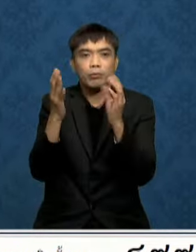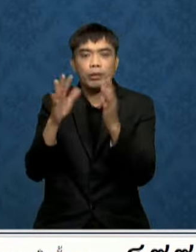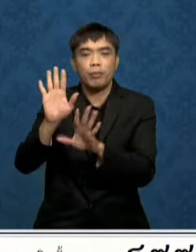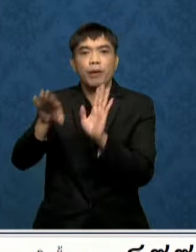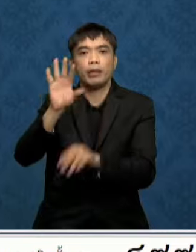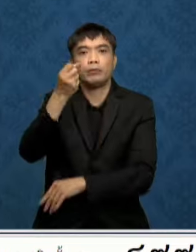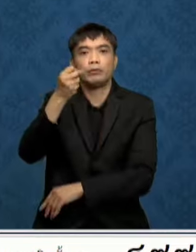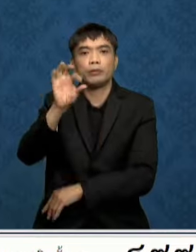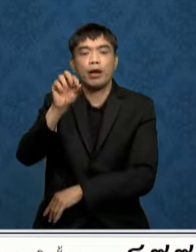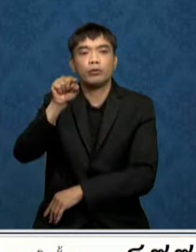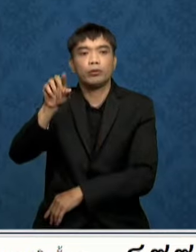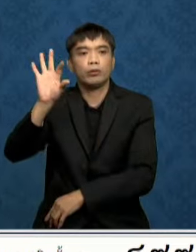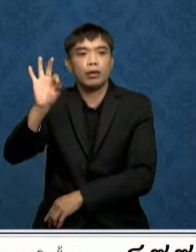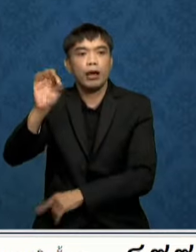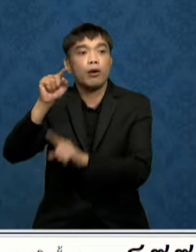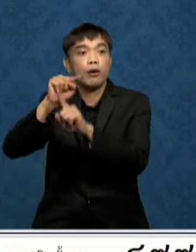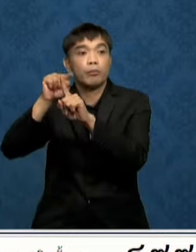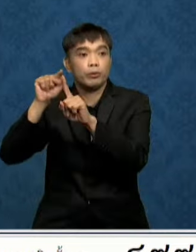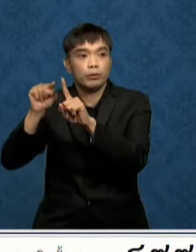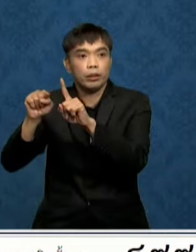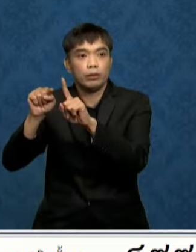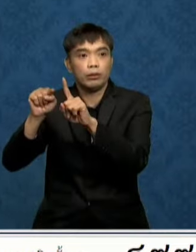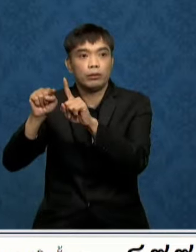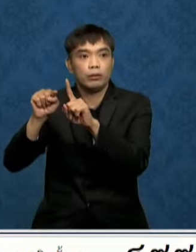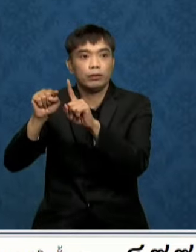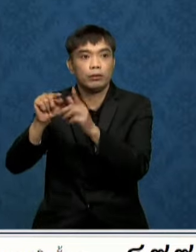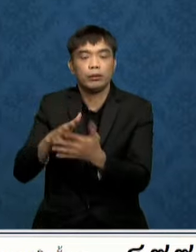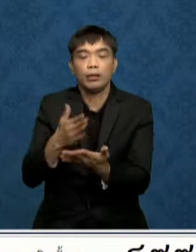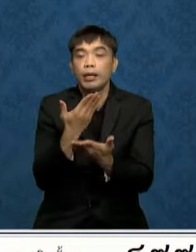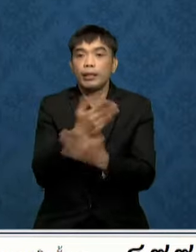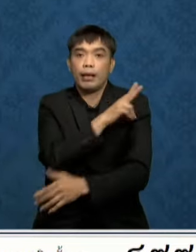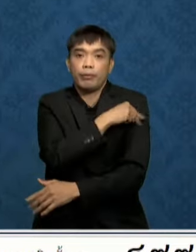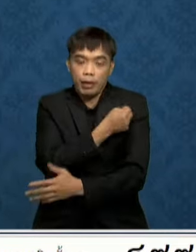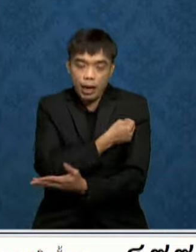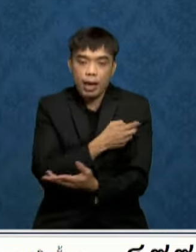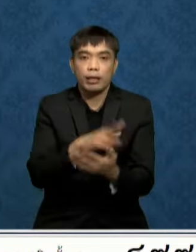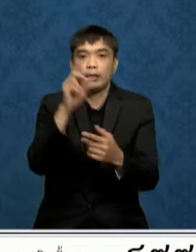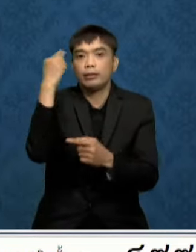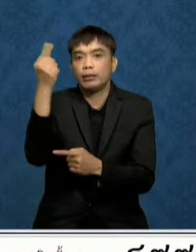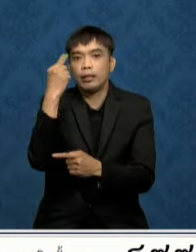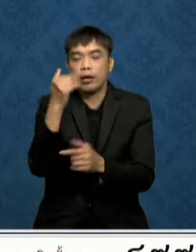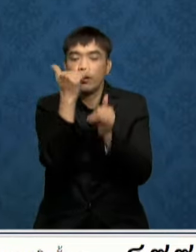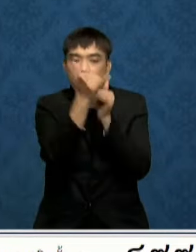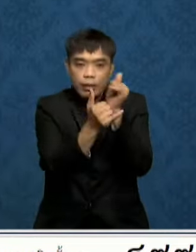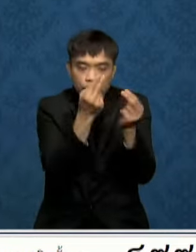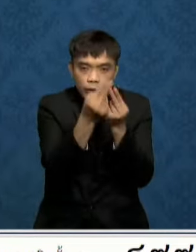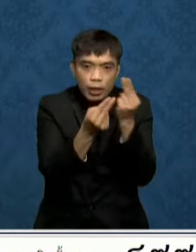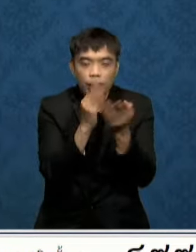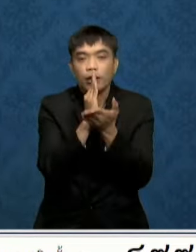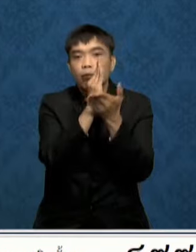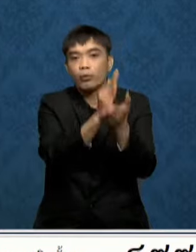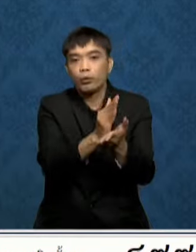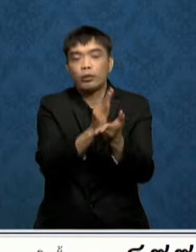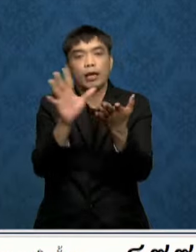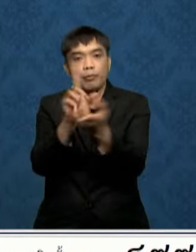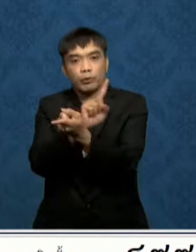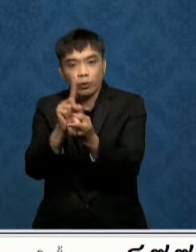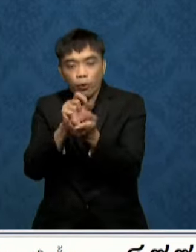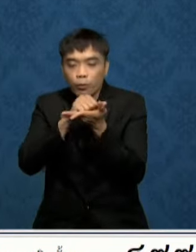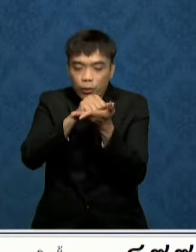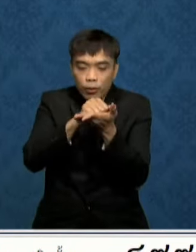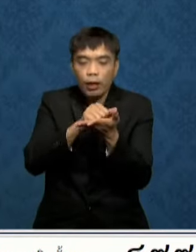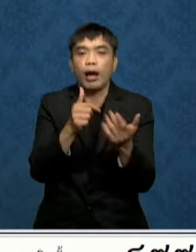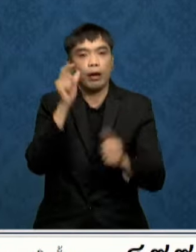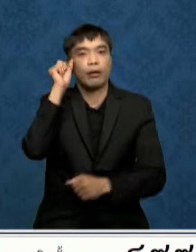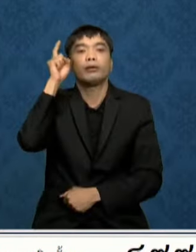19.9 perของค่าใช้จ่ายรายเดือนนะคะได้แก่ค่ารักษาพยาบาลค่าใช้จ่ายท่องเที่ยวเยี่ยมญาติทำบุญบริจาคและงานสังคมอ่ะอันนี้เข้าใจแต่